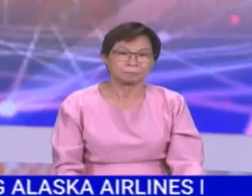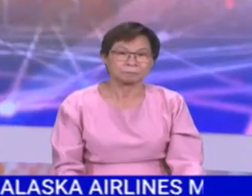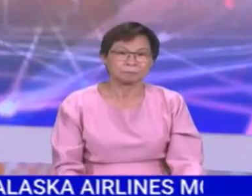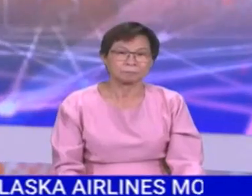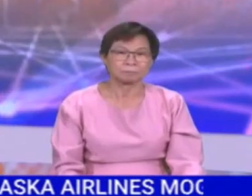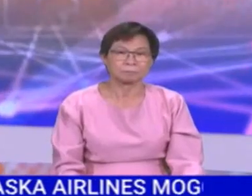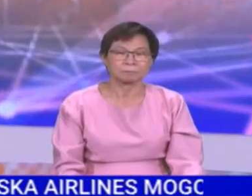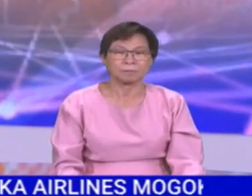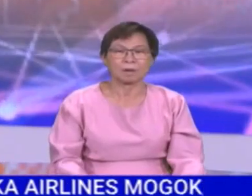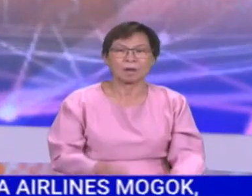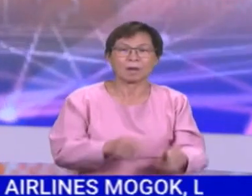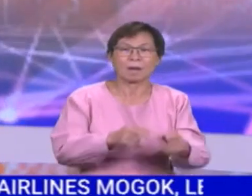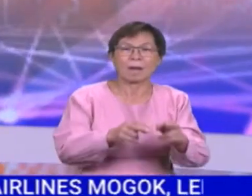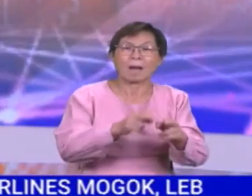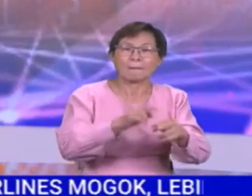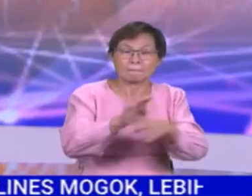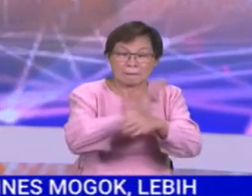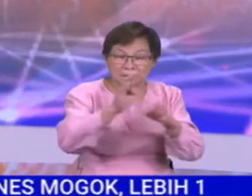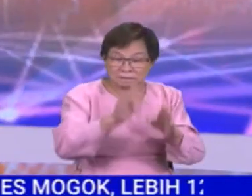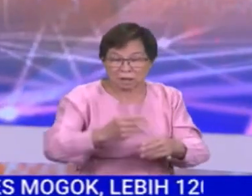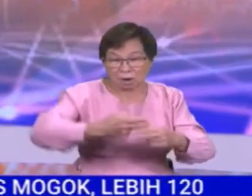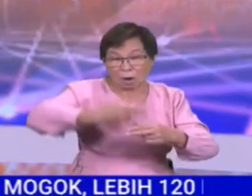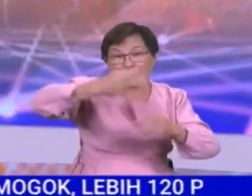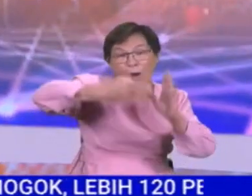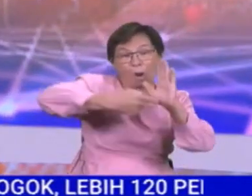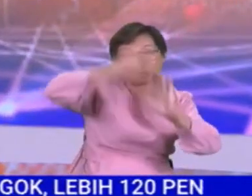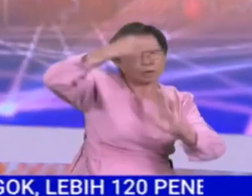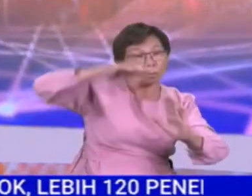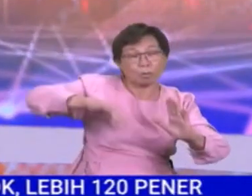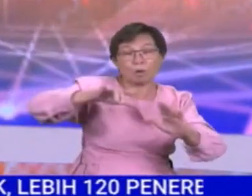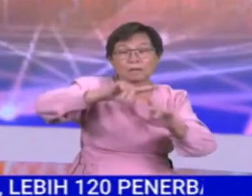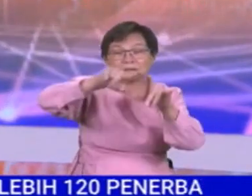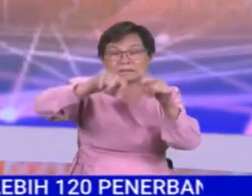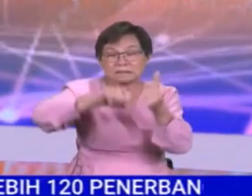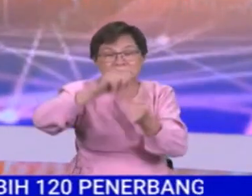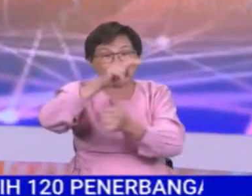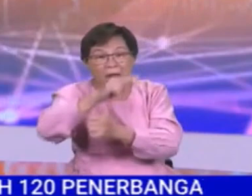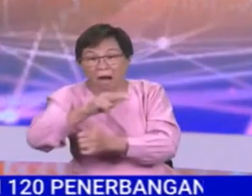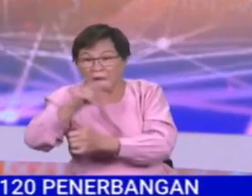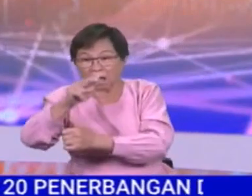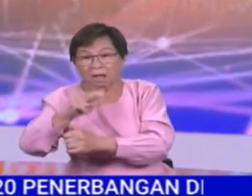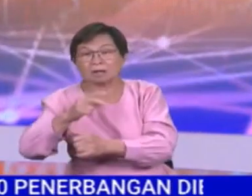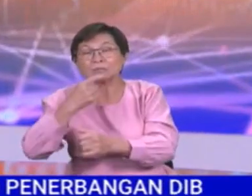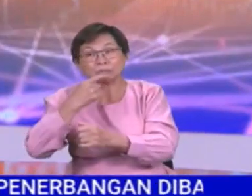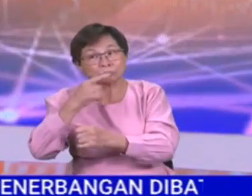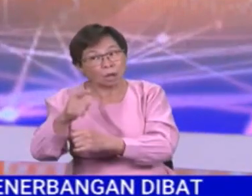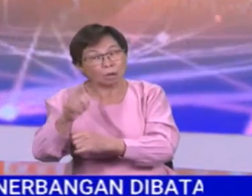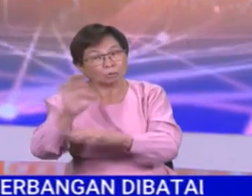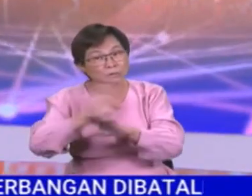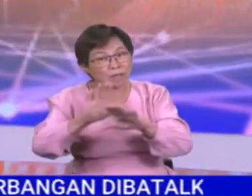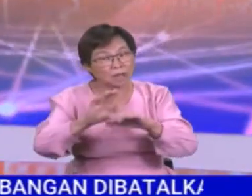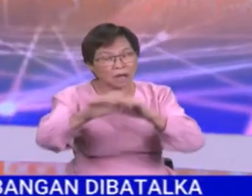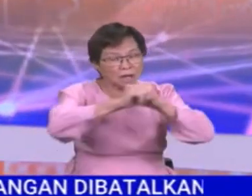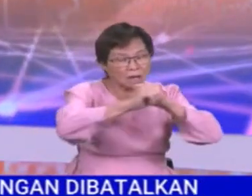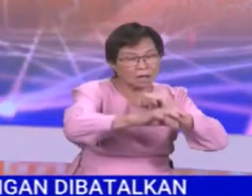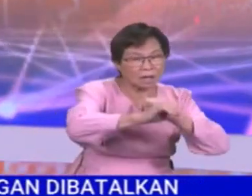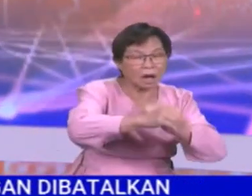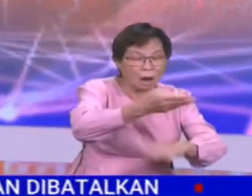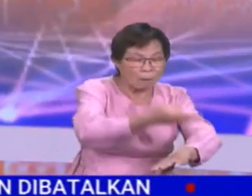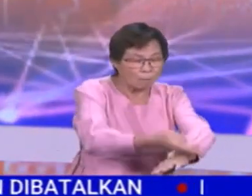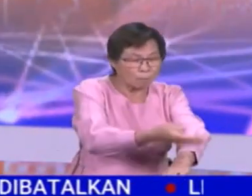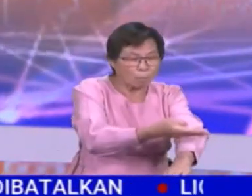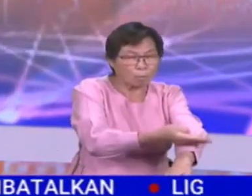Hai pengusaha hotel yang tidak mendapat pencicilan halal diingatkan supaya tidak mengiklankan buffet Ramadhan sehingga